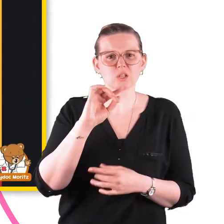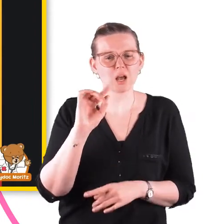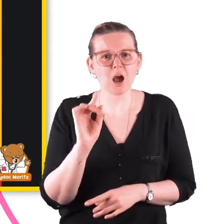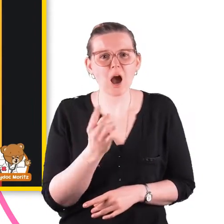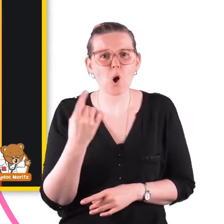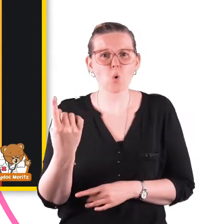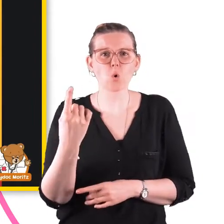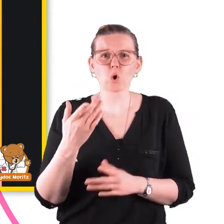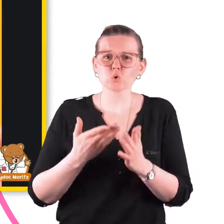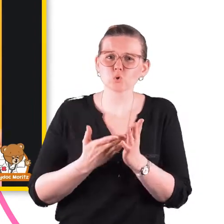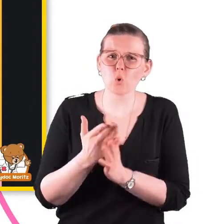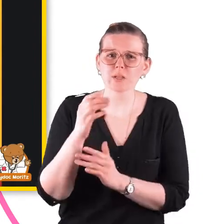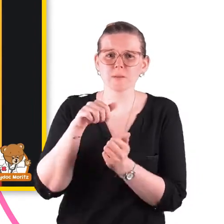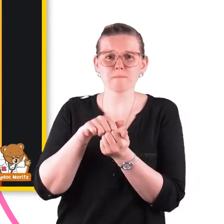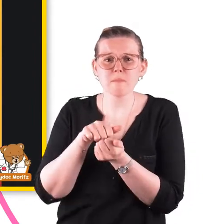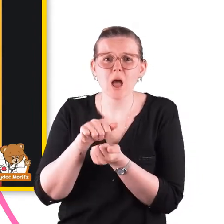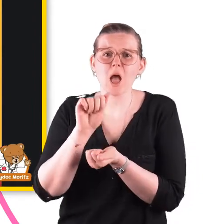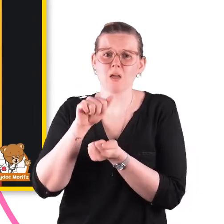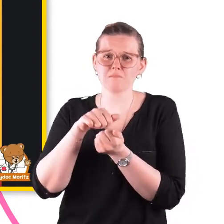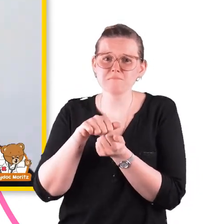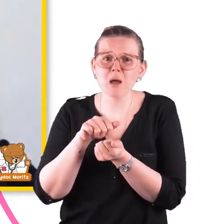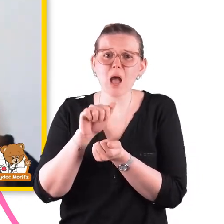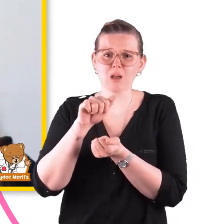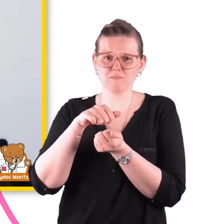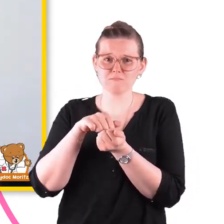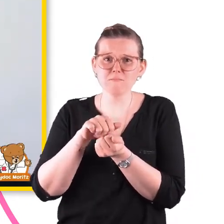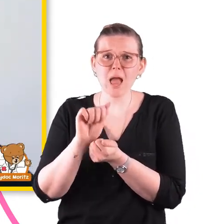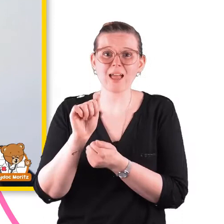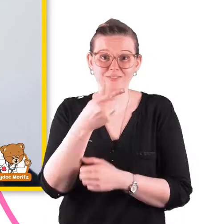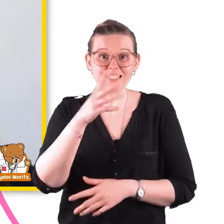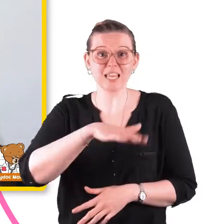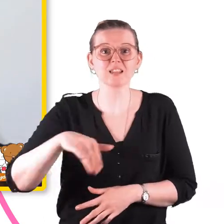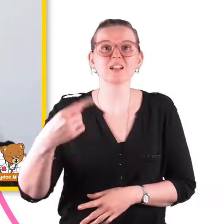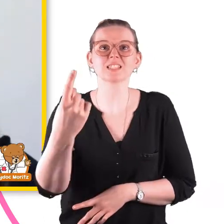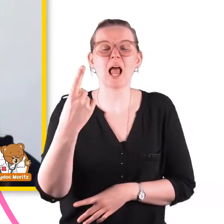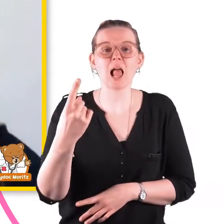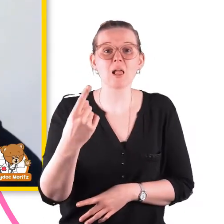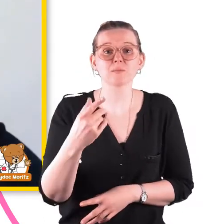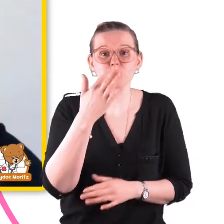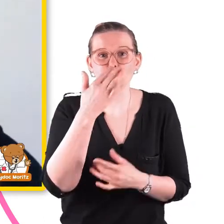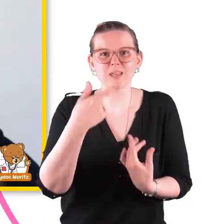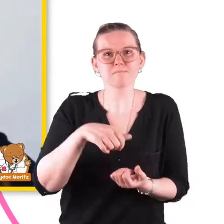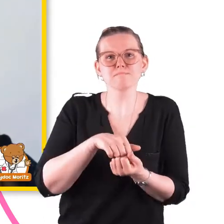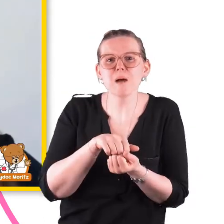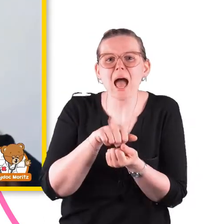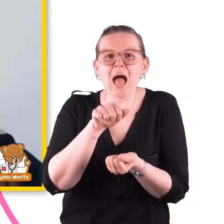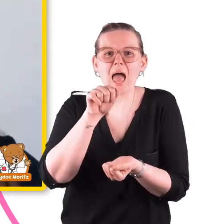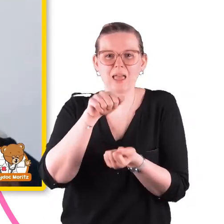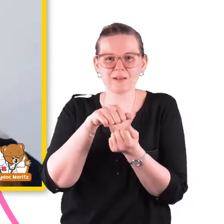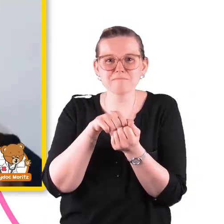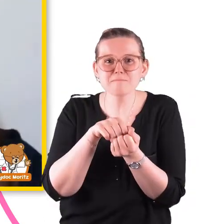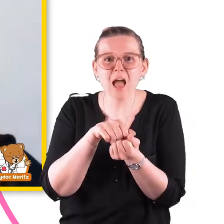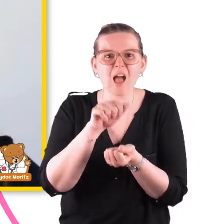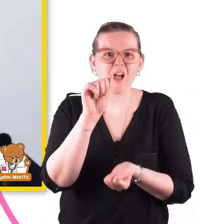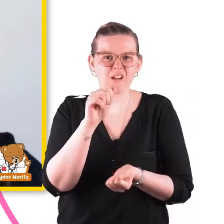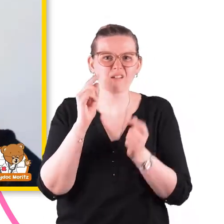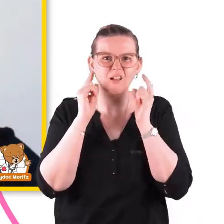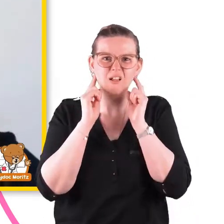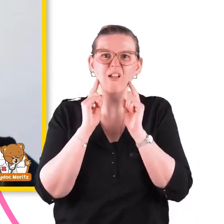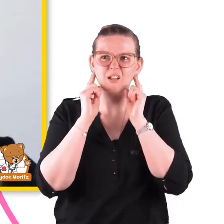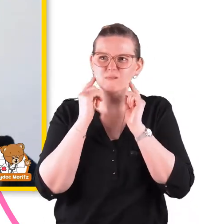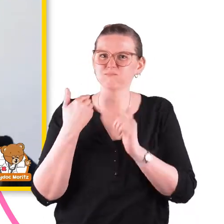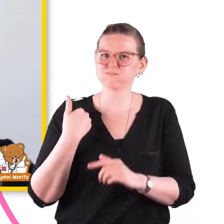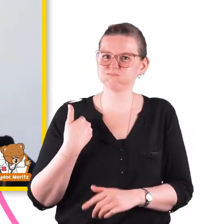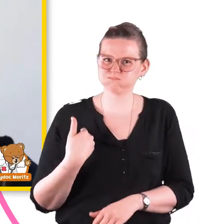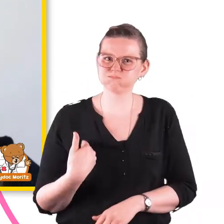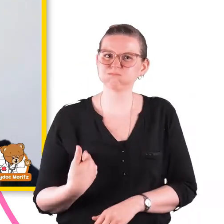sondern auch, weil sie ständig meckert? Kinder, das müsst ihr mal probieren. Mäh! Das geht auf die